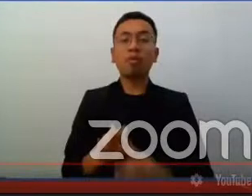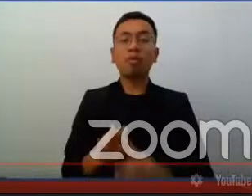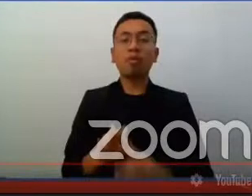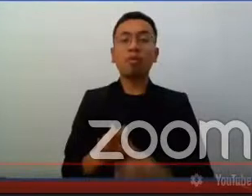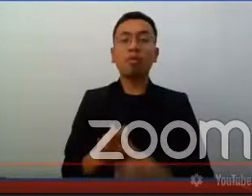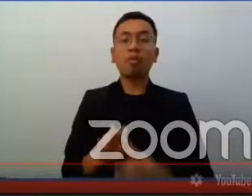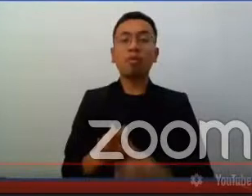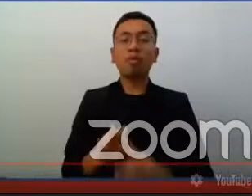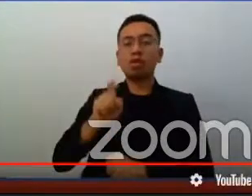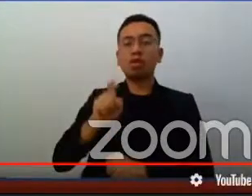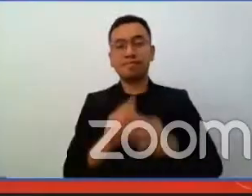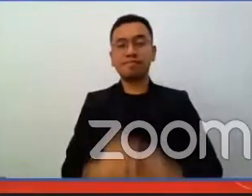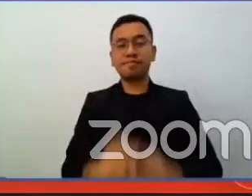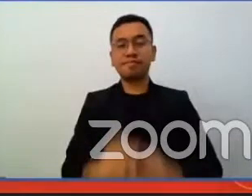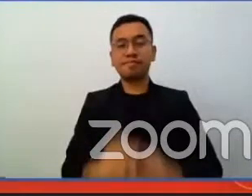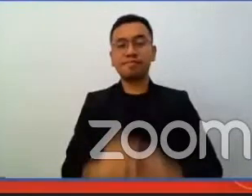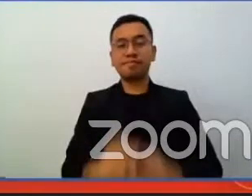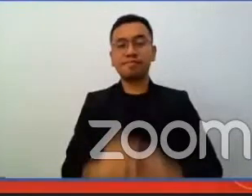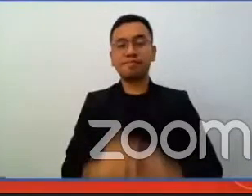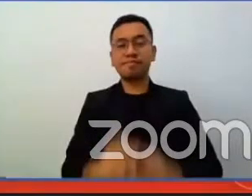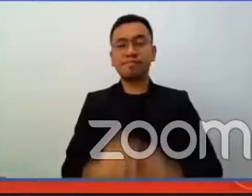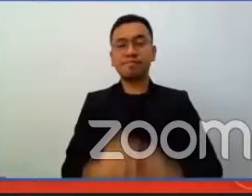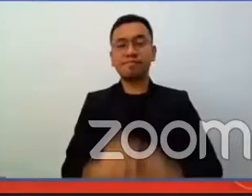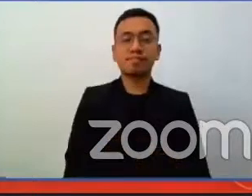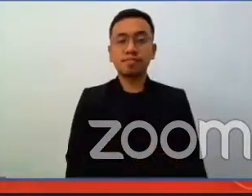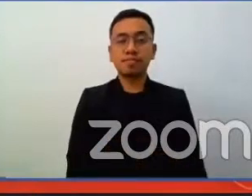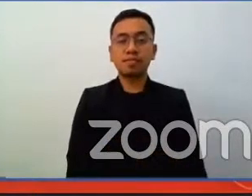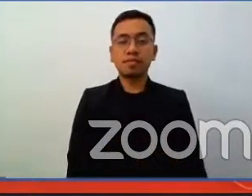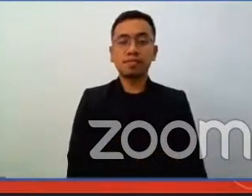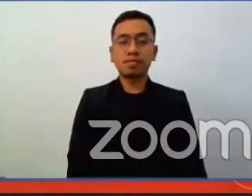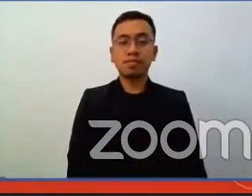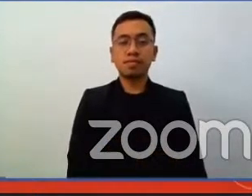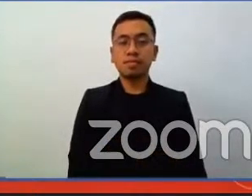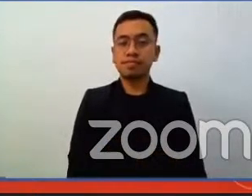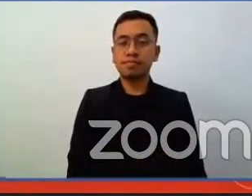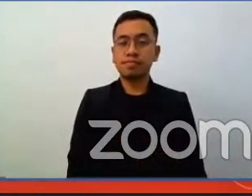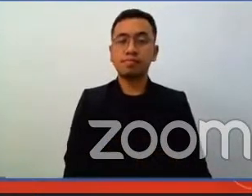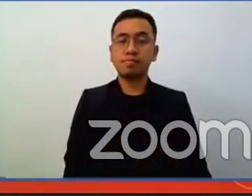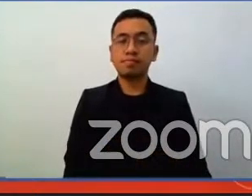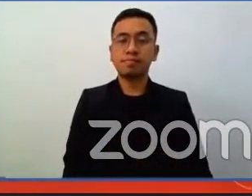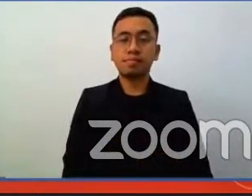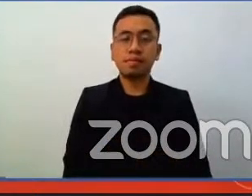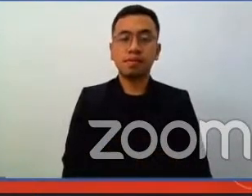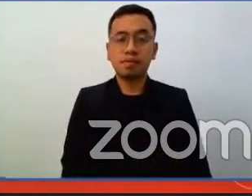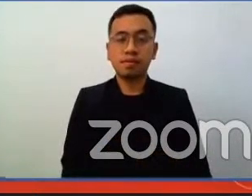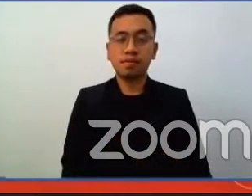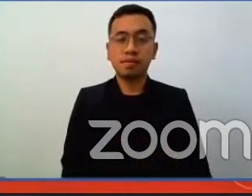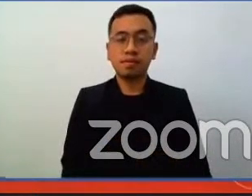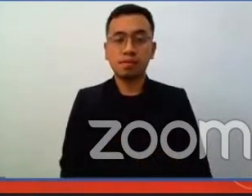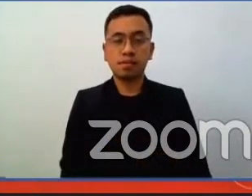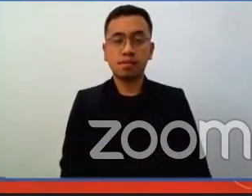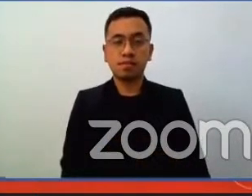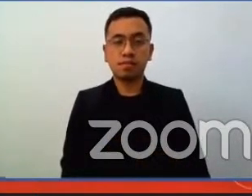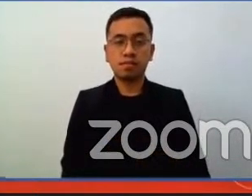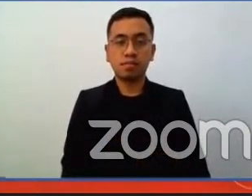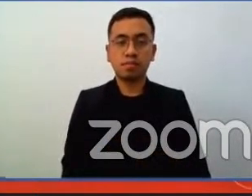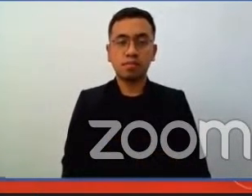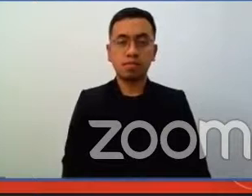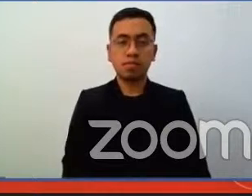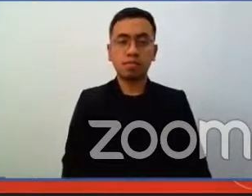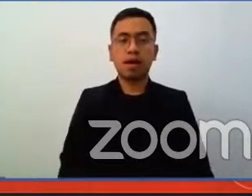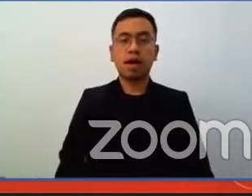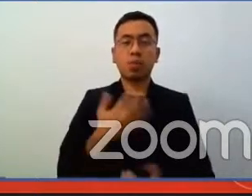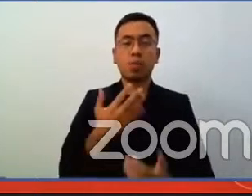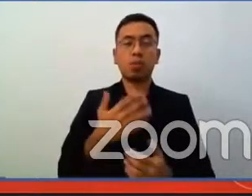Kemudian membuat praktikum yang bagus, yang menarik, pertimbangannya stand-alone atau sharing. Ya.